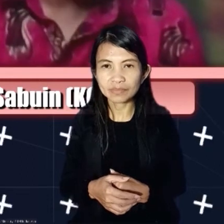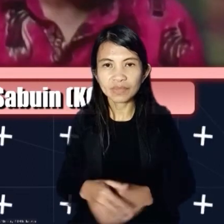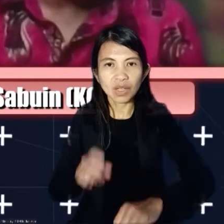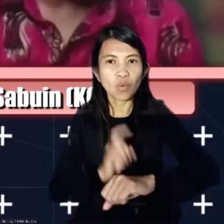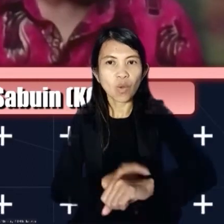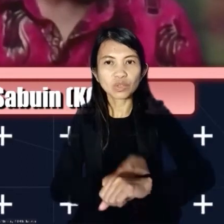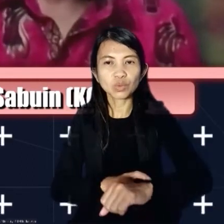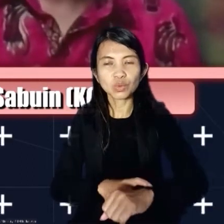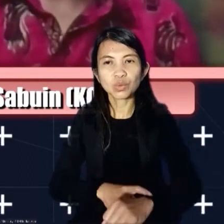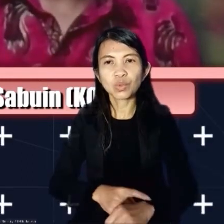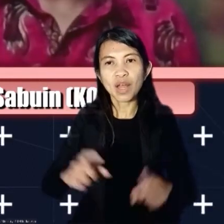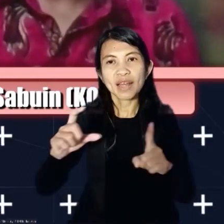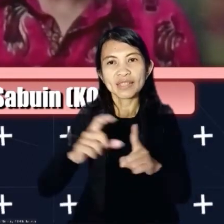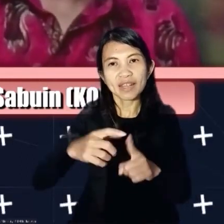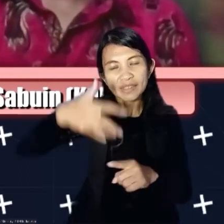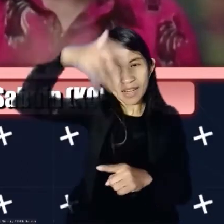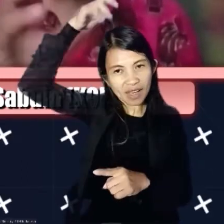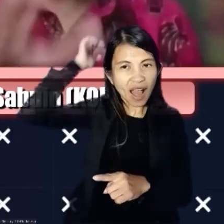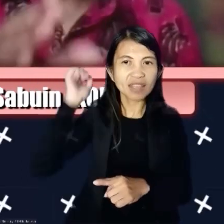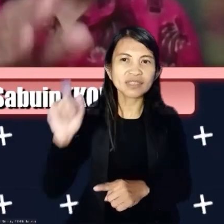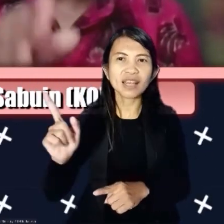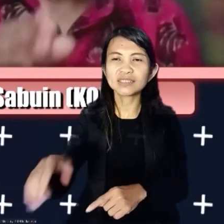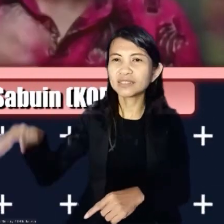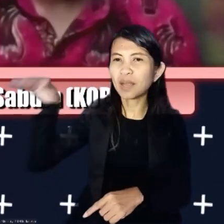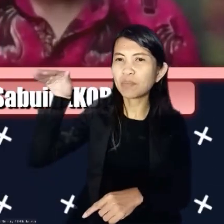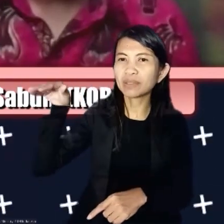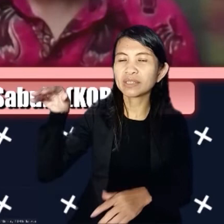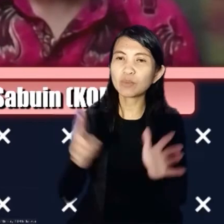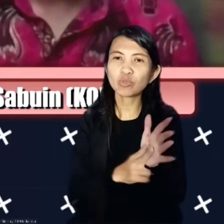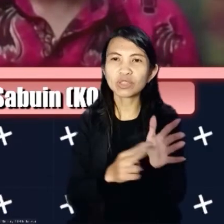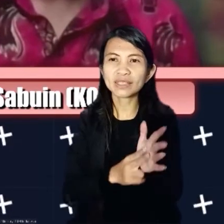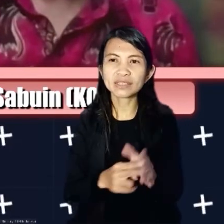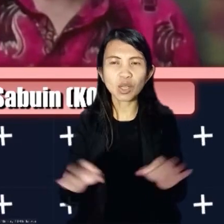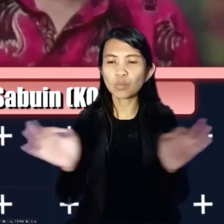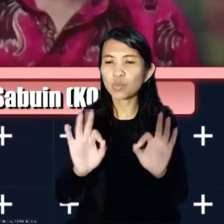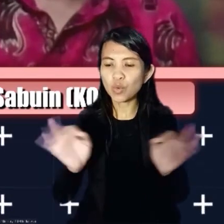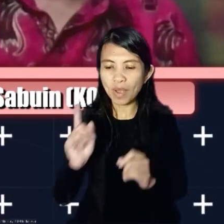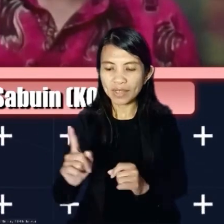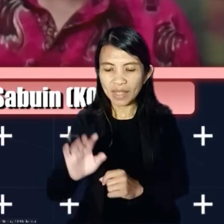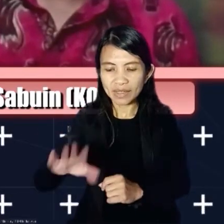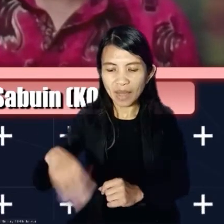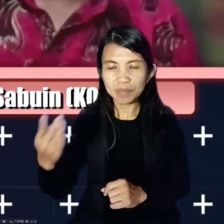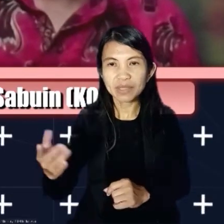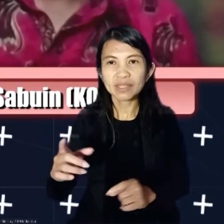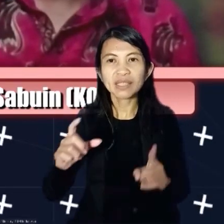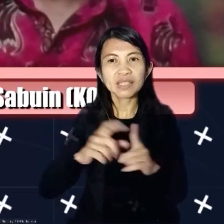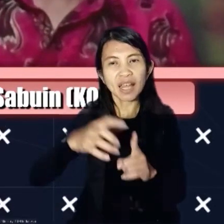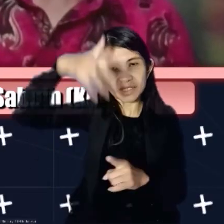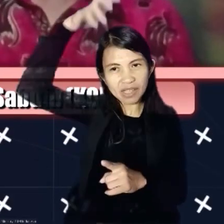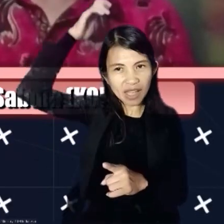nebuchadnezzar belum ada tapi Daniel sempat masuk ke pada zaman pemerintahan